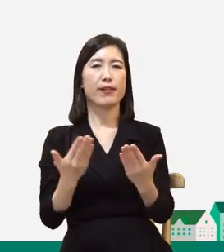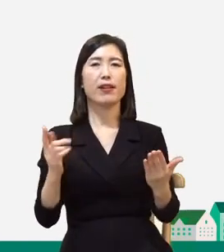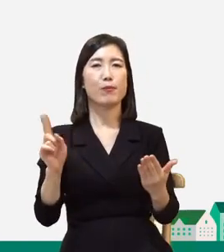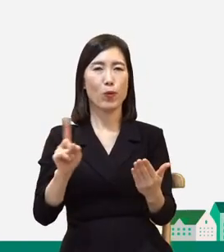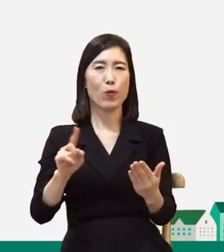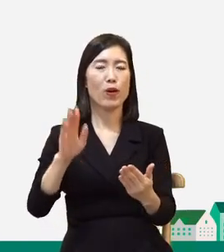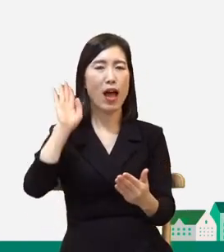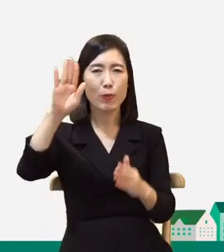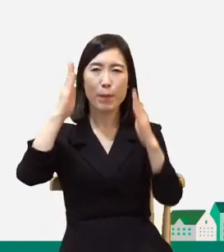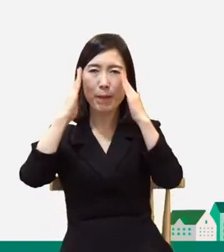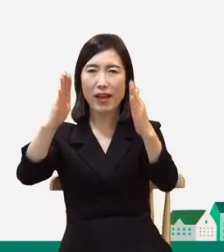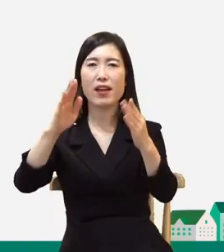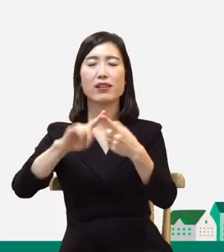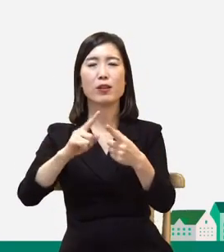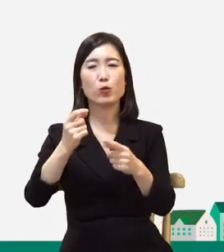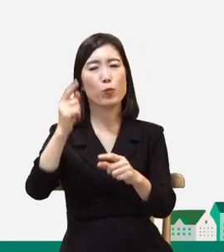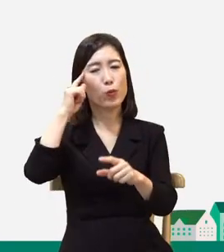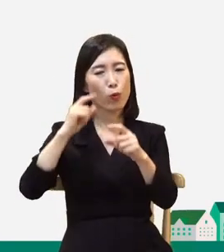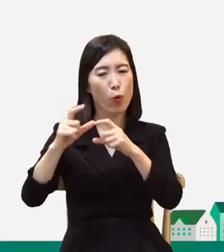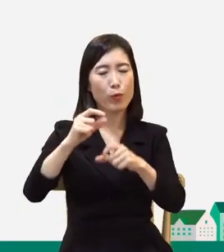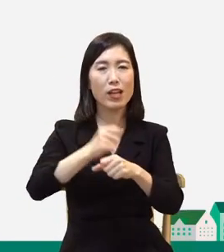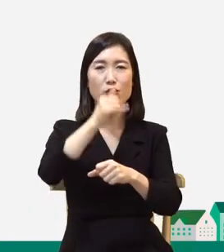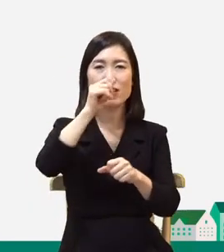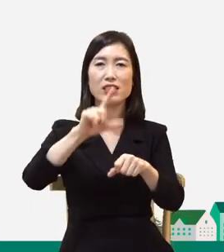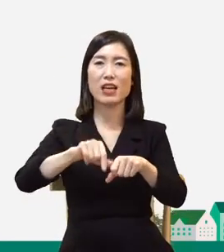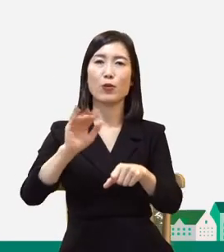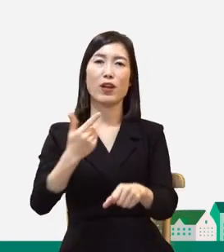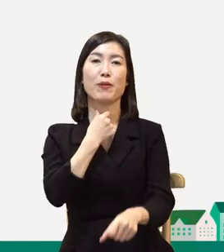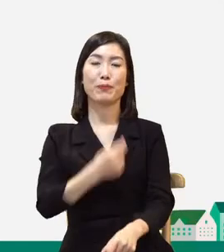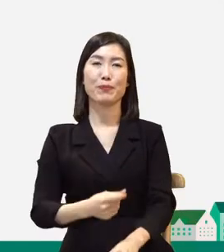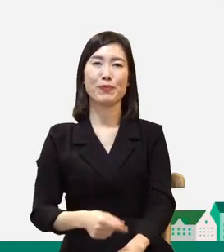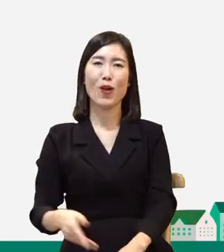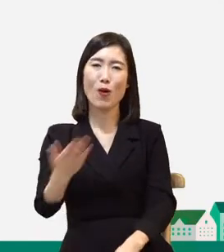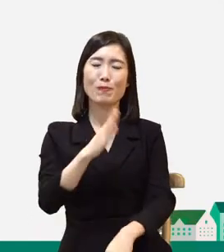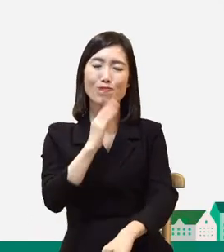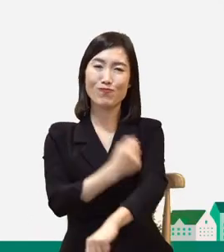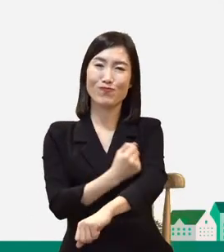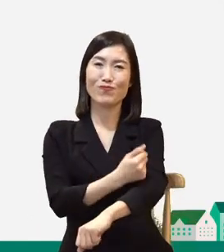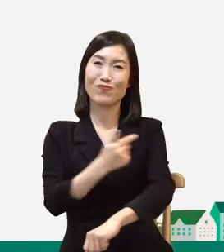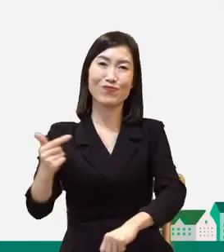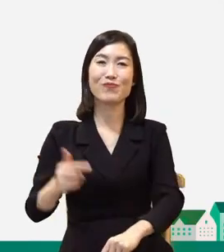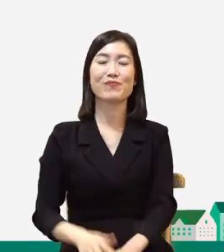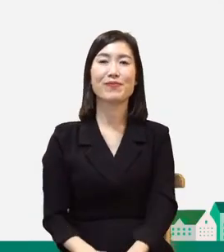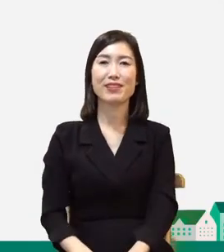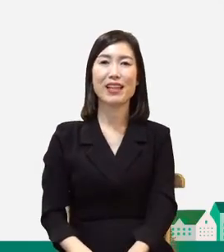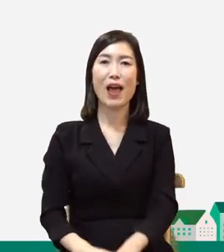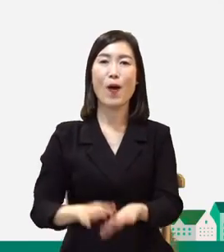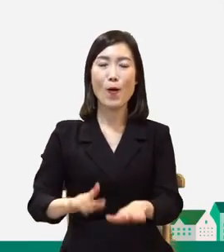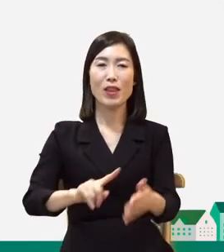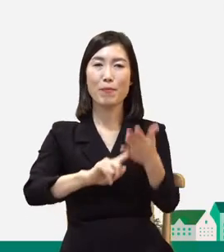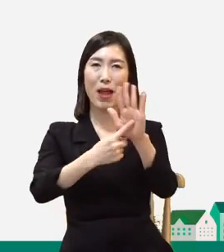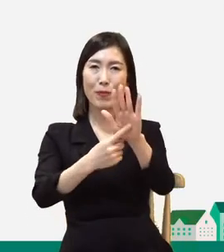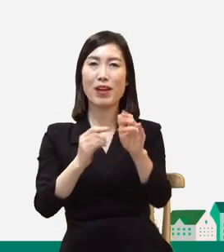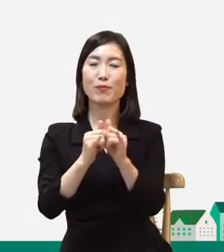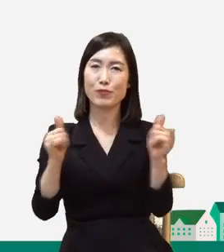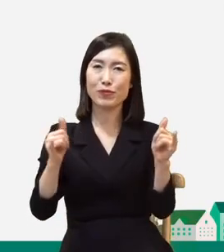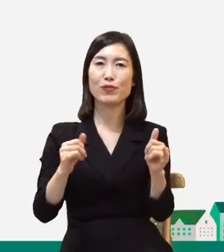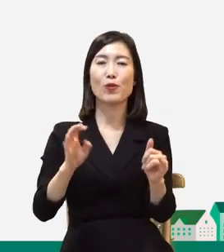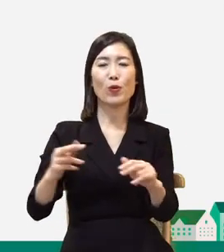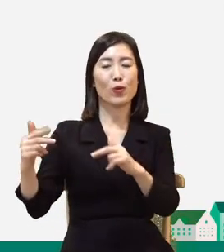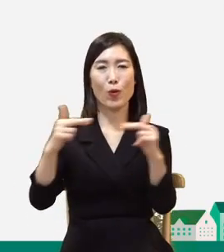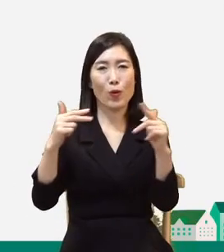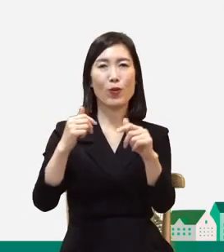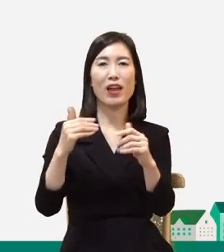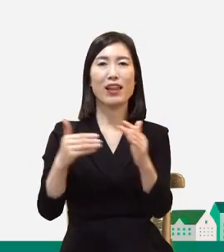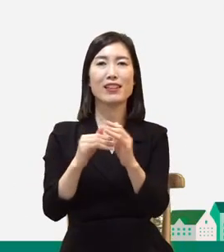대해서 조금이라도 고민하는 그런 계기가 되셨으면 좋겠습니다. 여러분 정말로 수고하셨습니다. 그리고 바로 오늘 발제하신 분, 토론하신